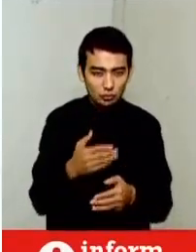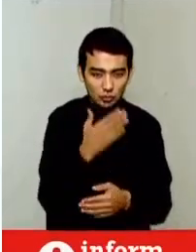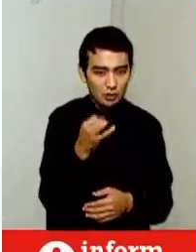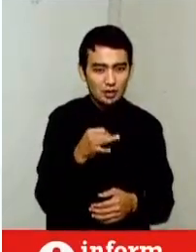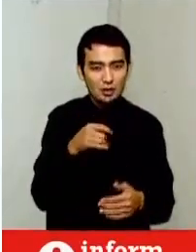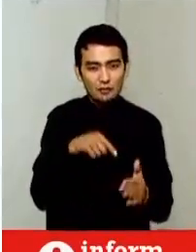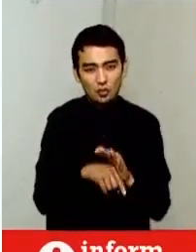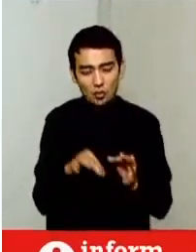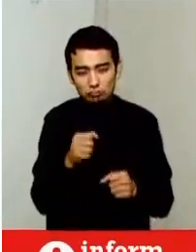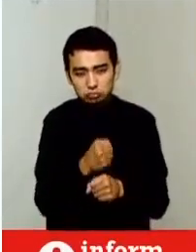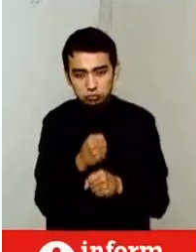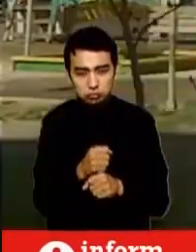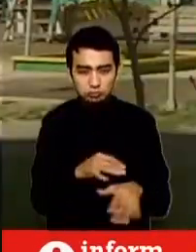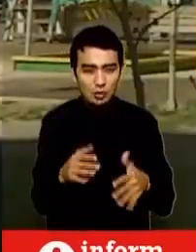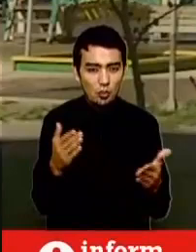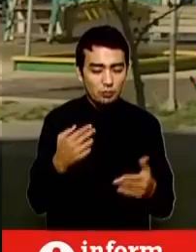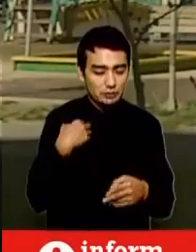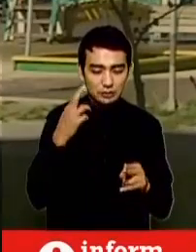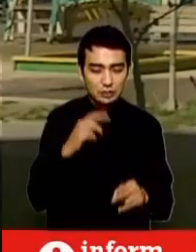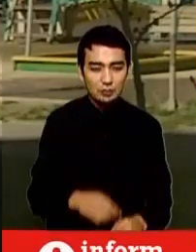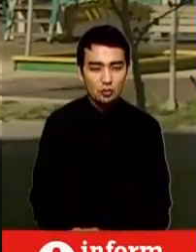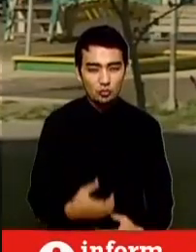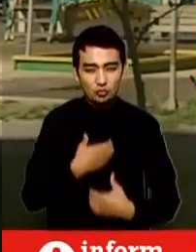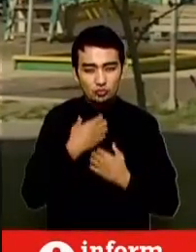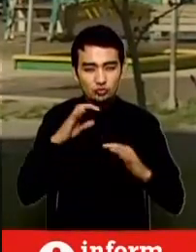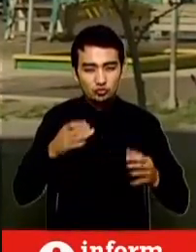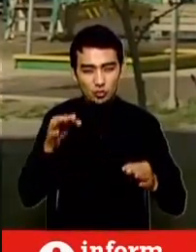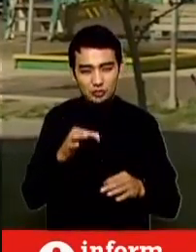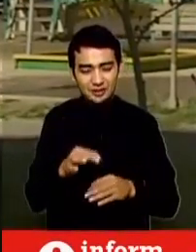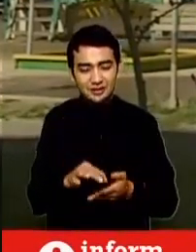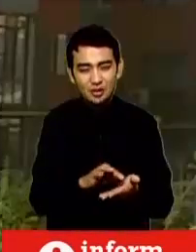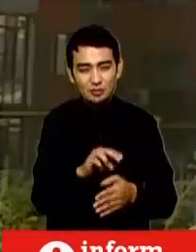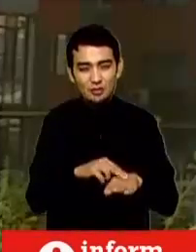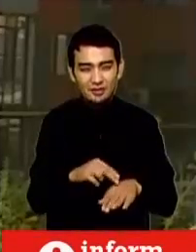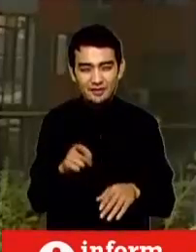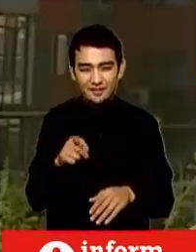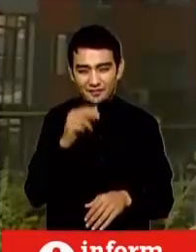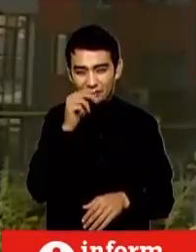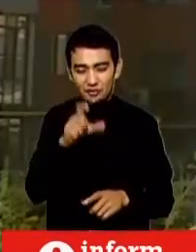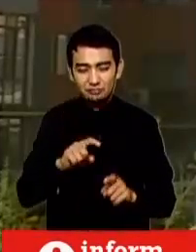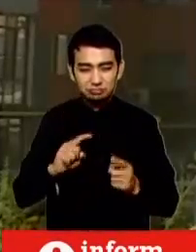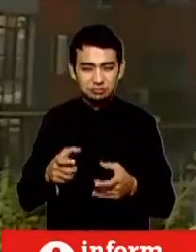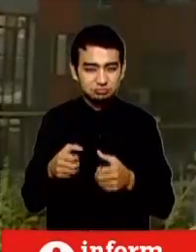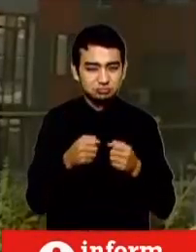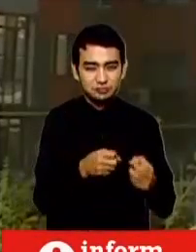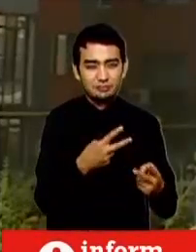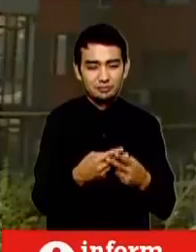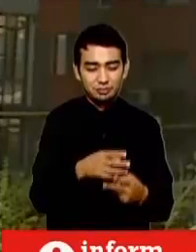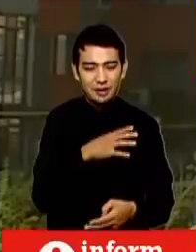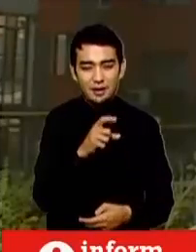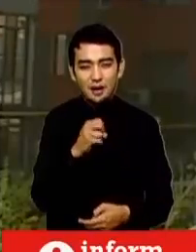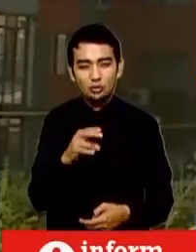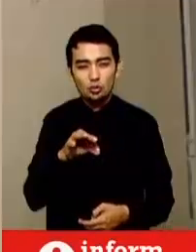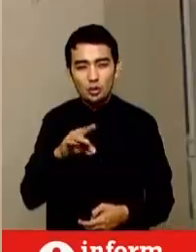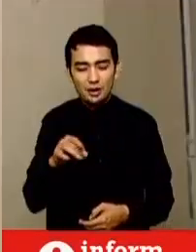іс жүріп жатқанын білмеймін. Сұмдық жағдайдан кейін тәртіп сақшылары бірден күдіктіні ұстап уақытша ұстау изоляторына қамаған. Бұған дейін Хантөренің